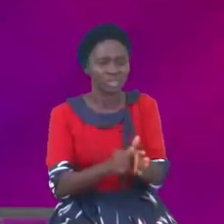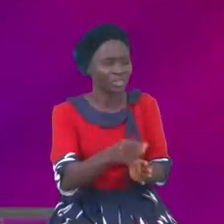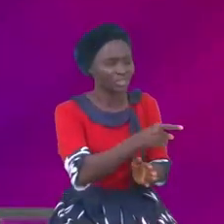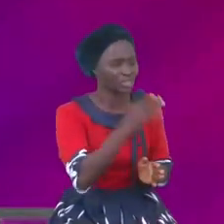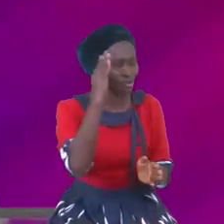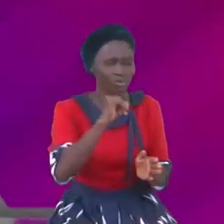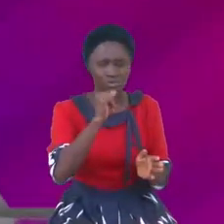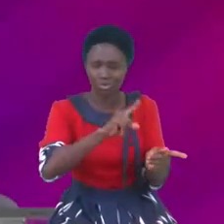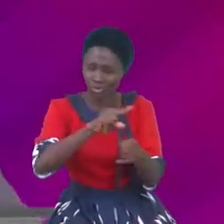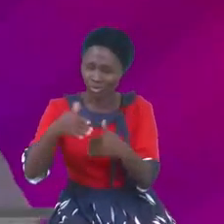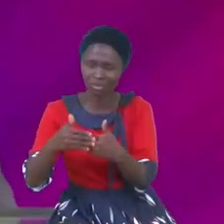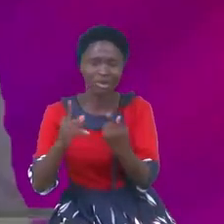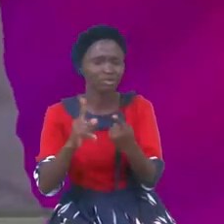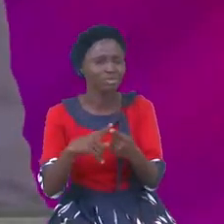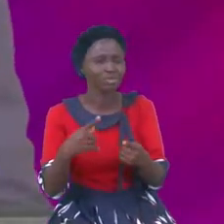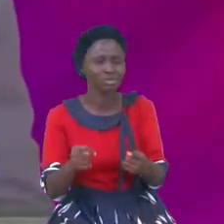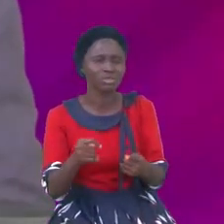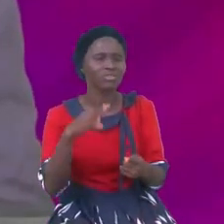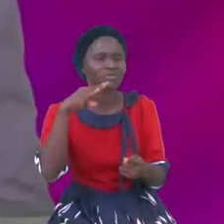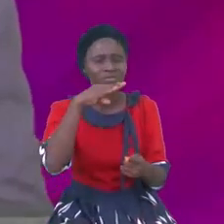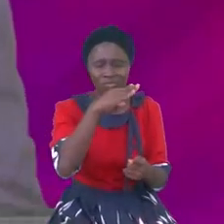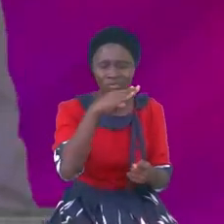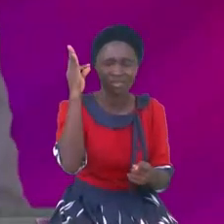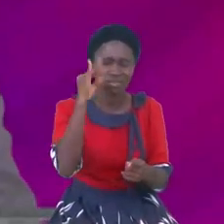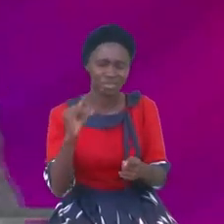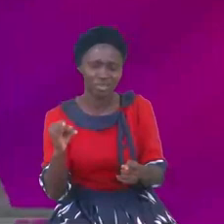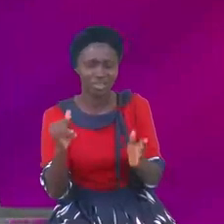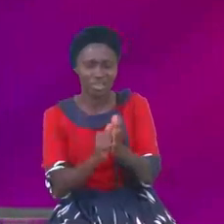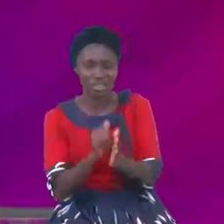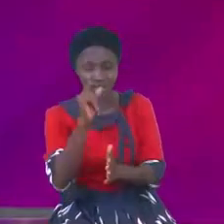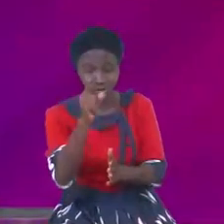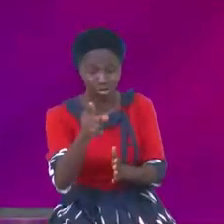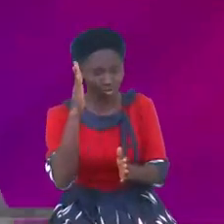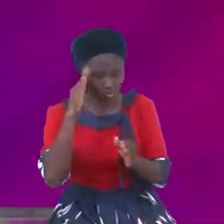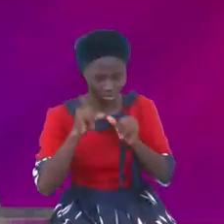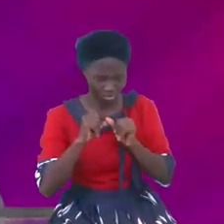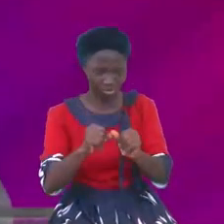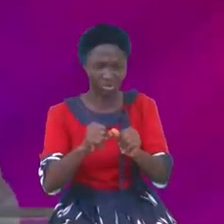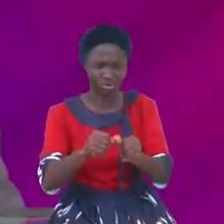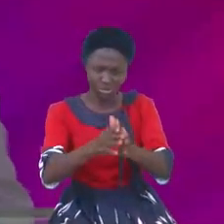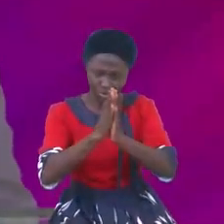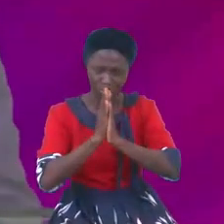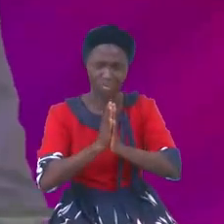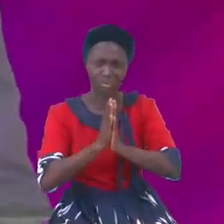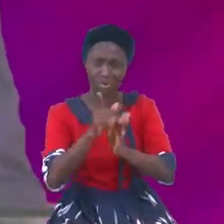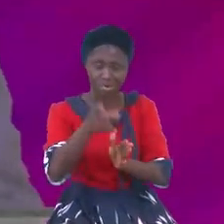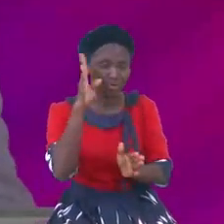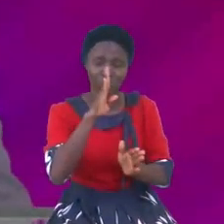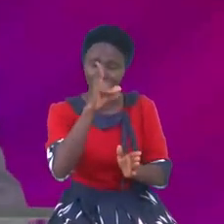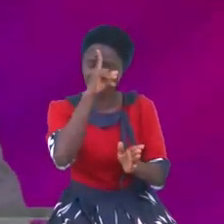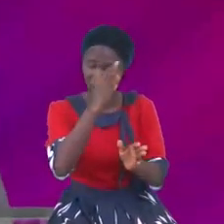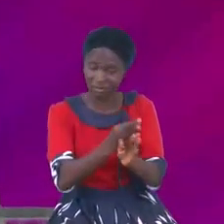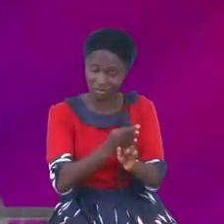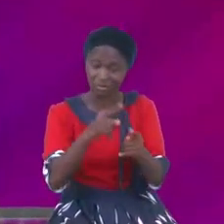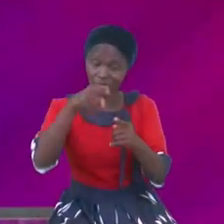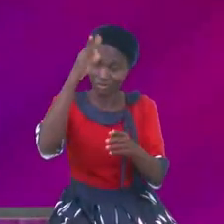fausseté, à l'erreur, que tu œuvres, que tu pries, que tu sois fidèle, que tu fasses le suivi,